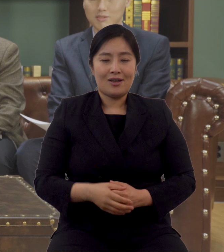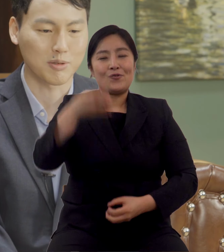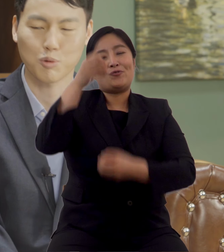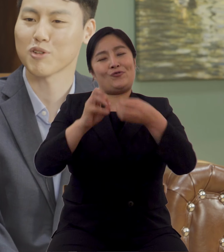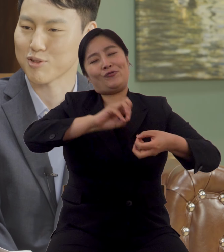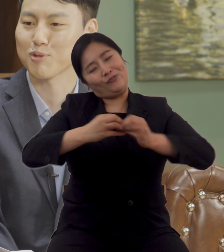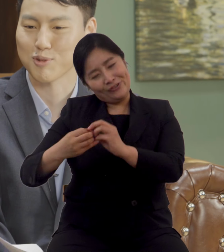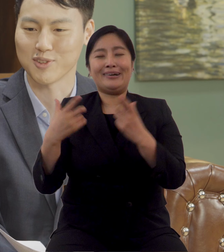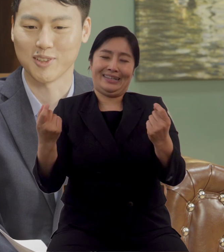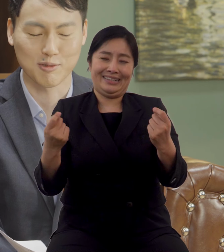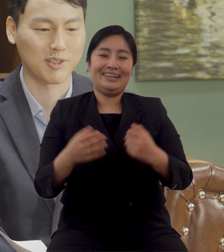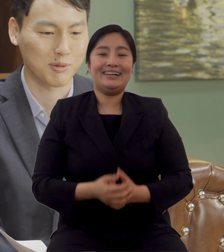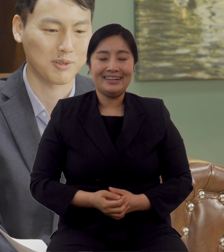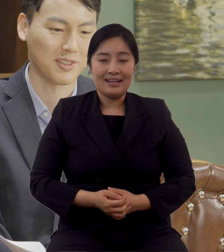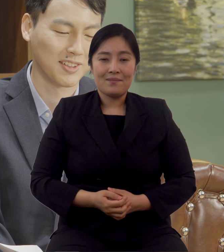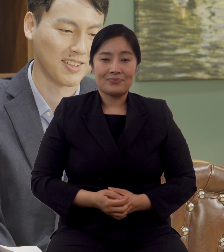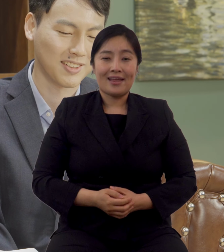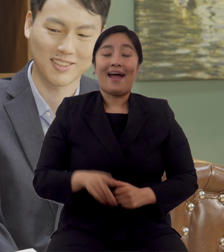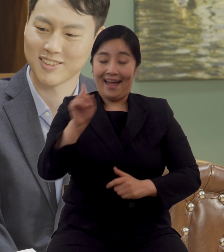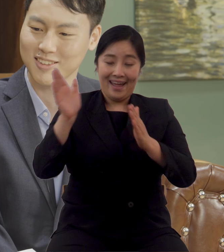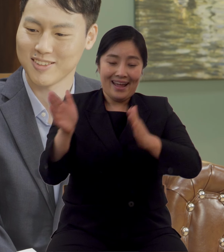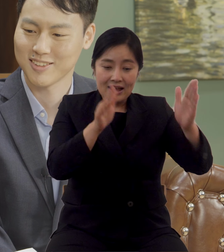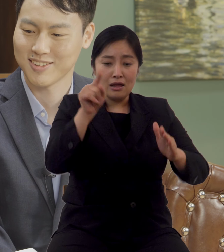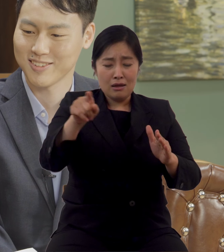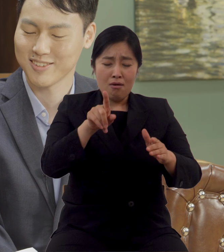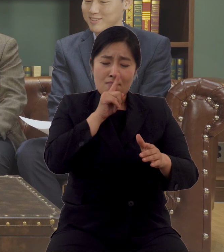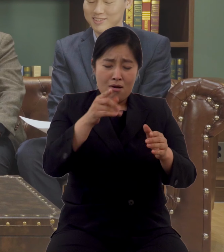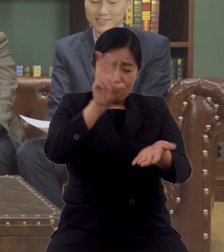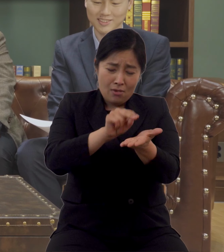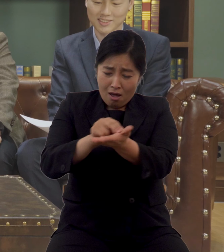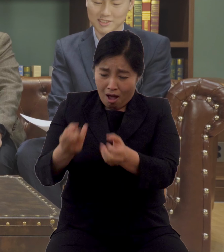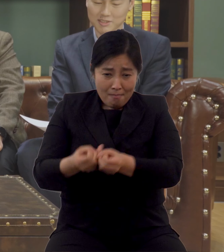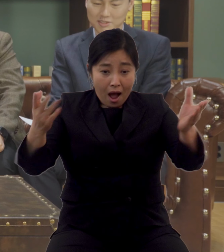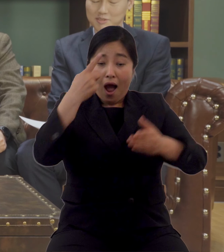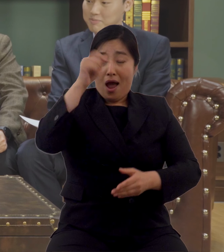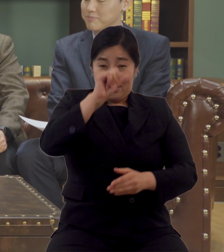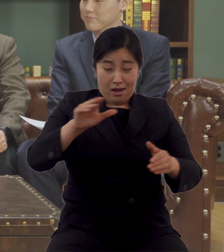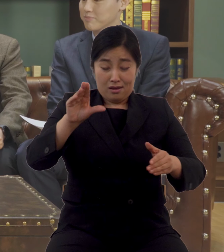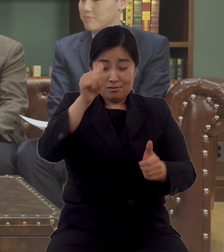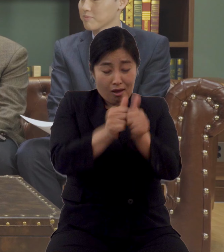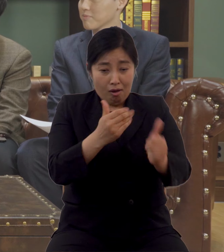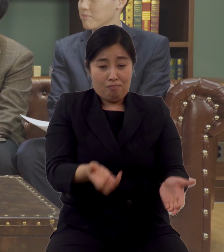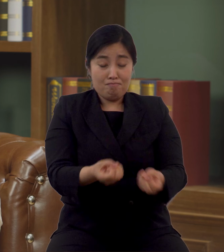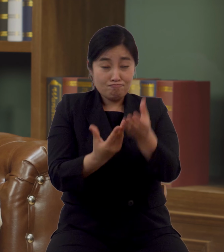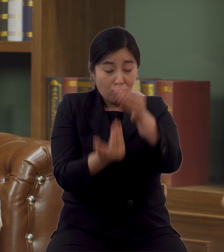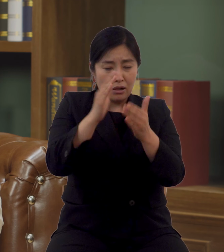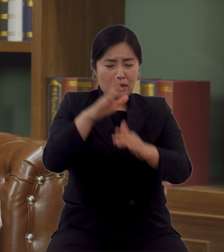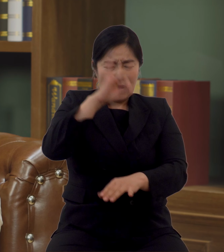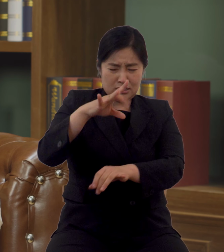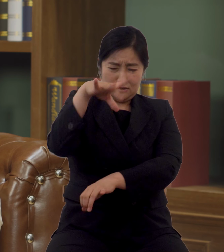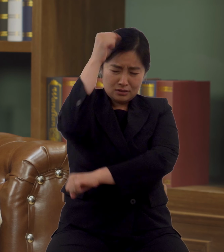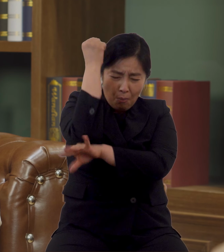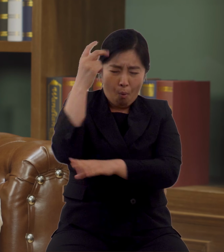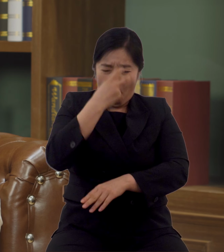해봅니다. 소설이죠, 소설. 우리의 소설. 네, 어쨌든 일이 이 지경까지 됐으면 이제 아시안게임 문제에 대해서